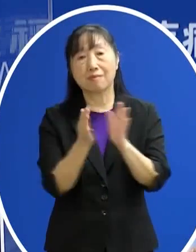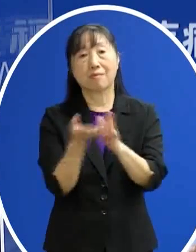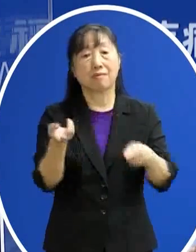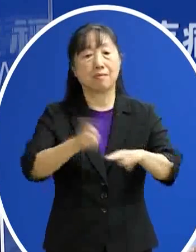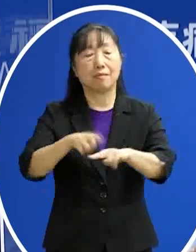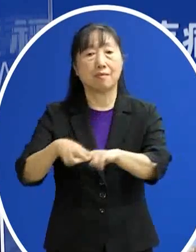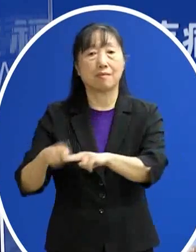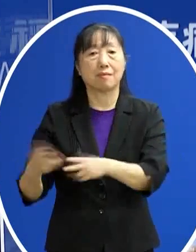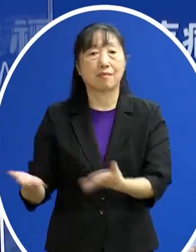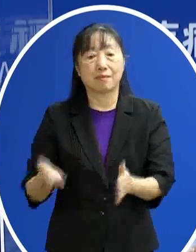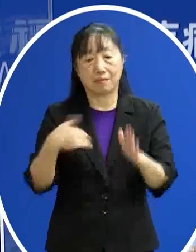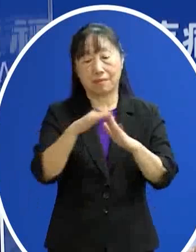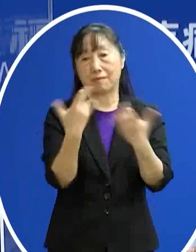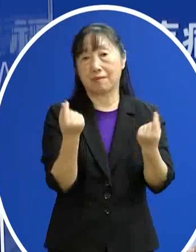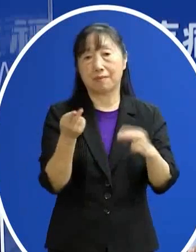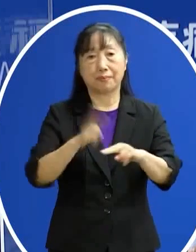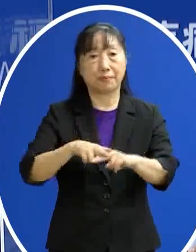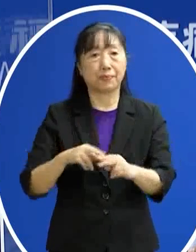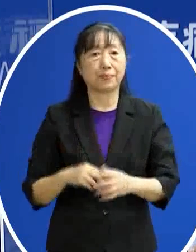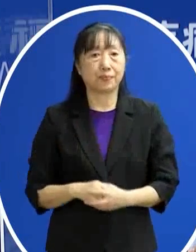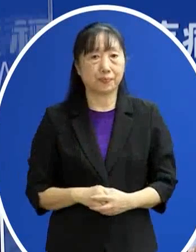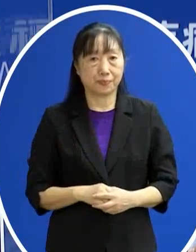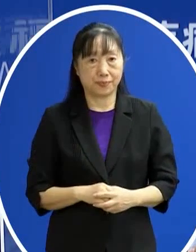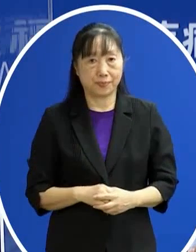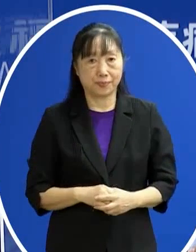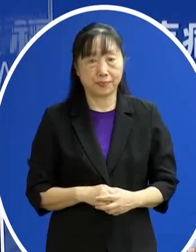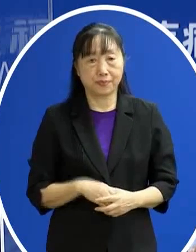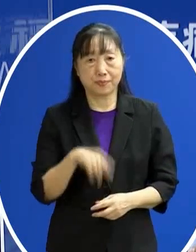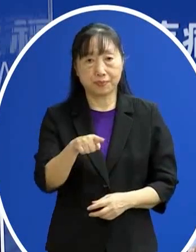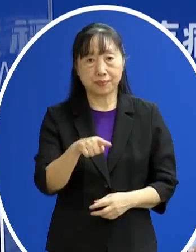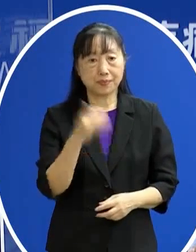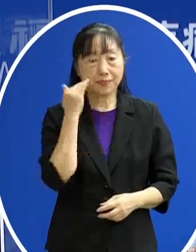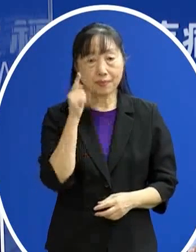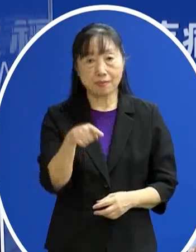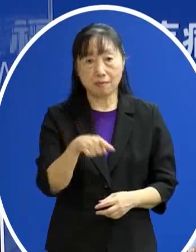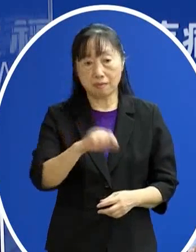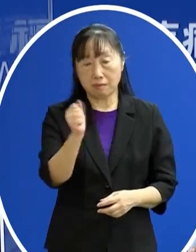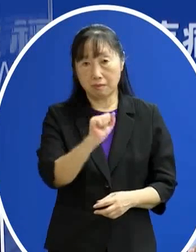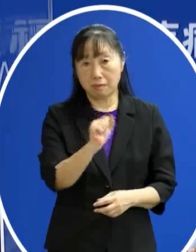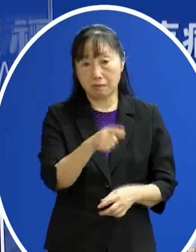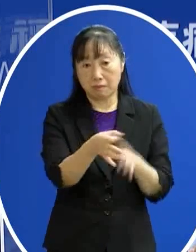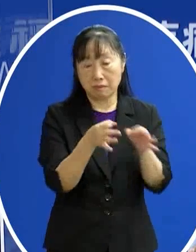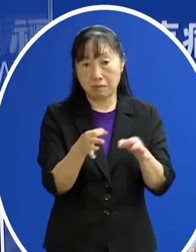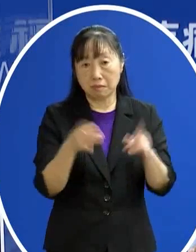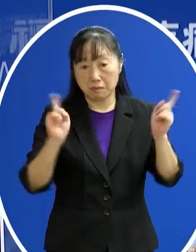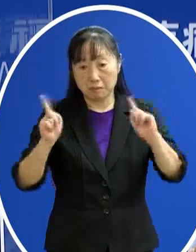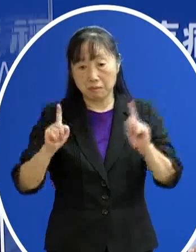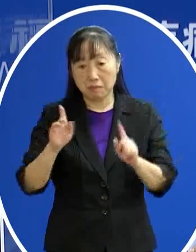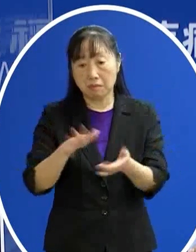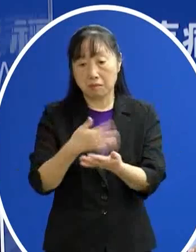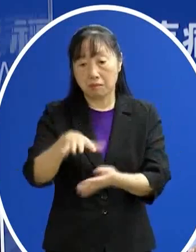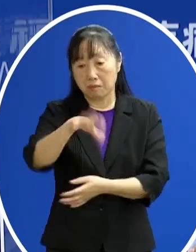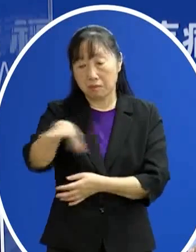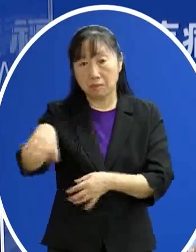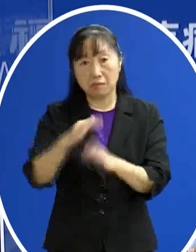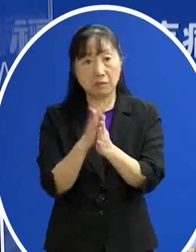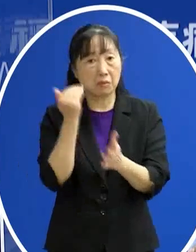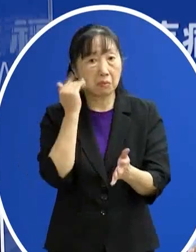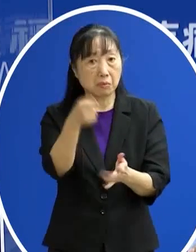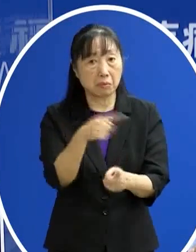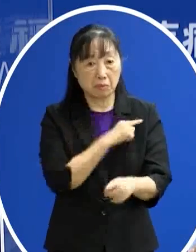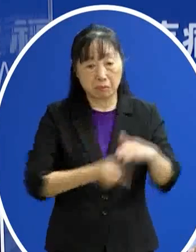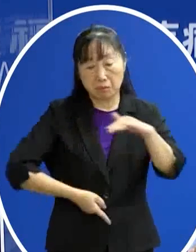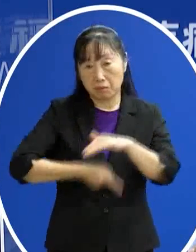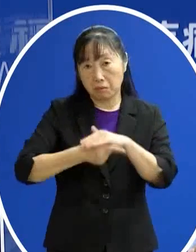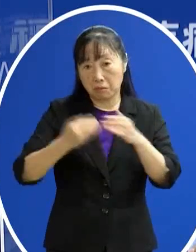育学习场域。那严查不得营业之休闲娱乐场所哈，那违反者哈严格